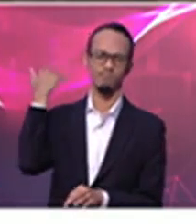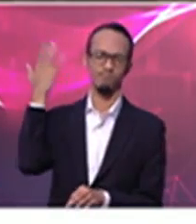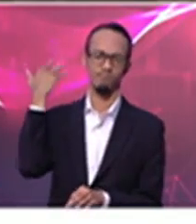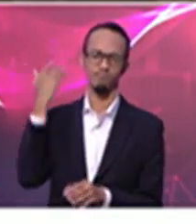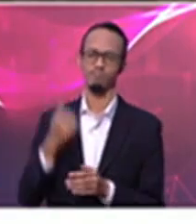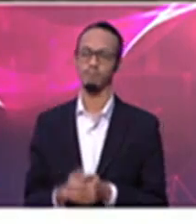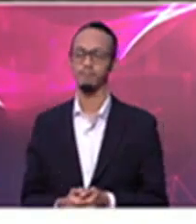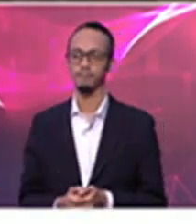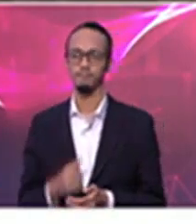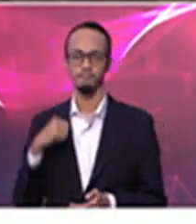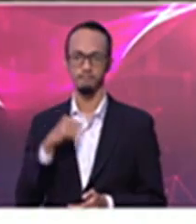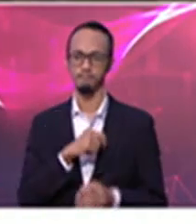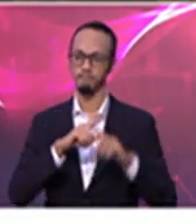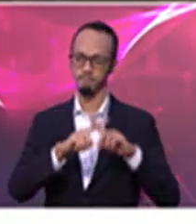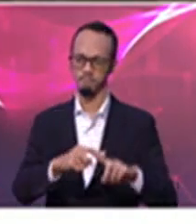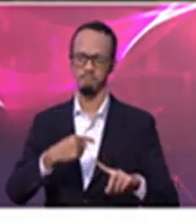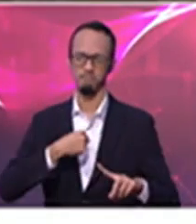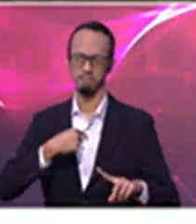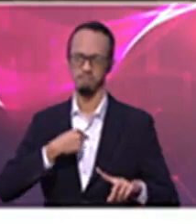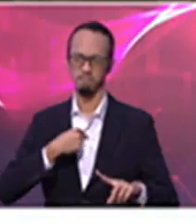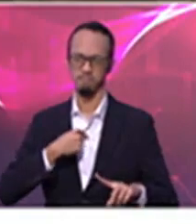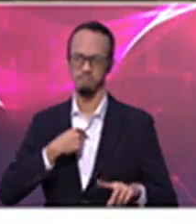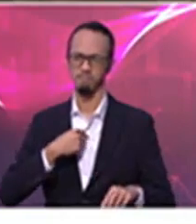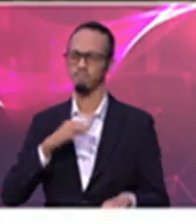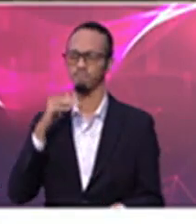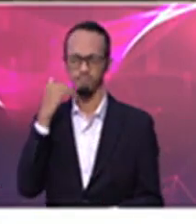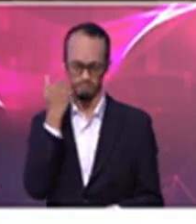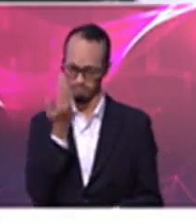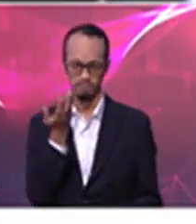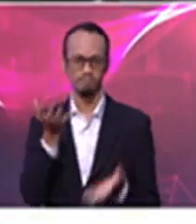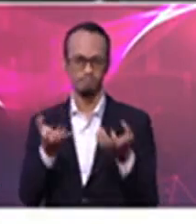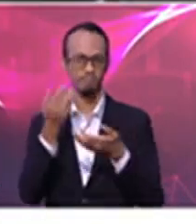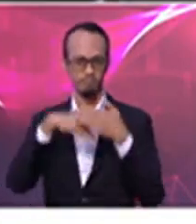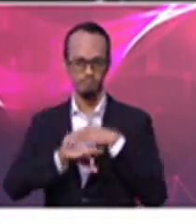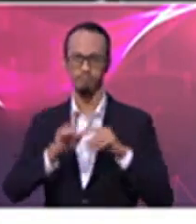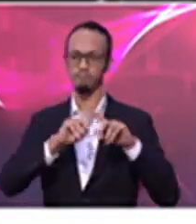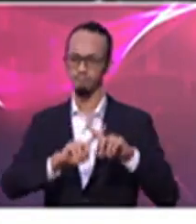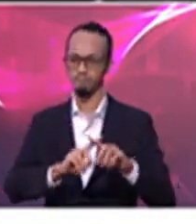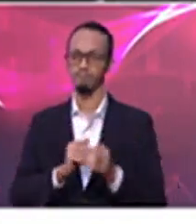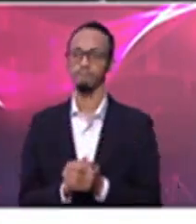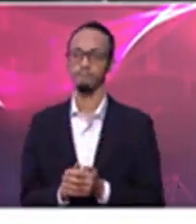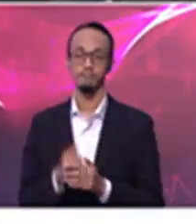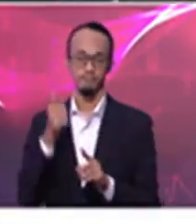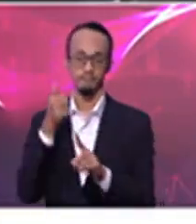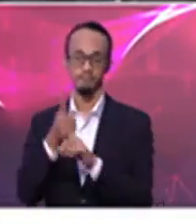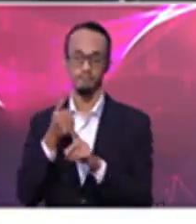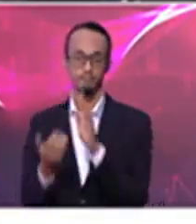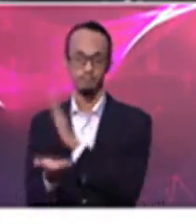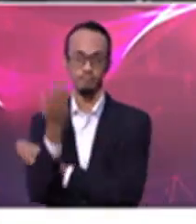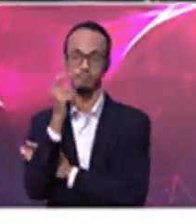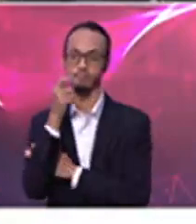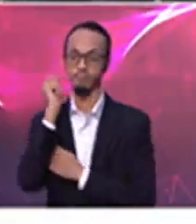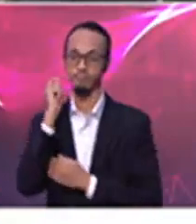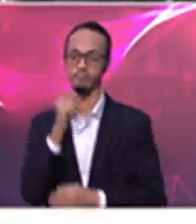ini saya pun rasa malu hendak masuk ke dewan ini menerusi titah diraja pagi tadi Sultan Ibrahim